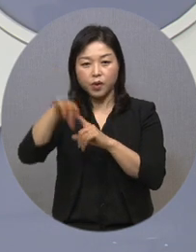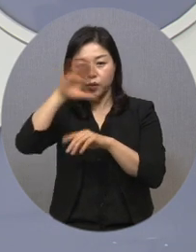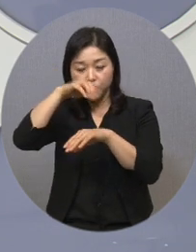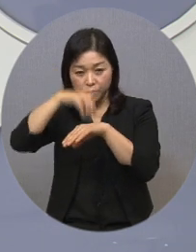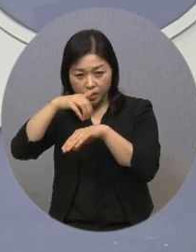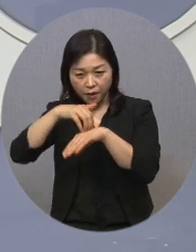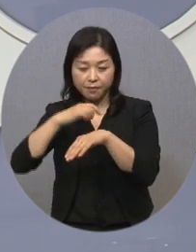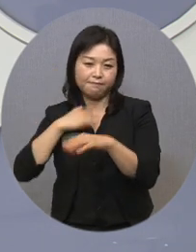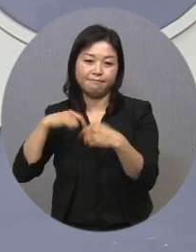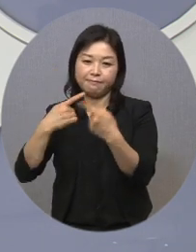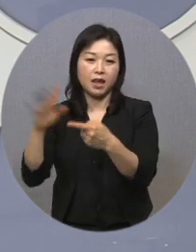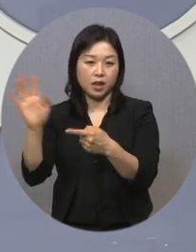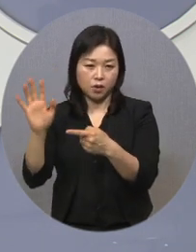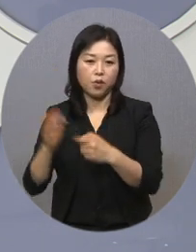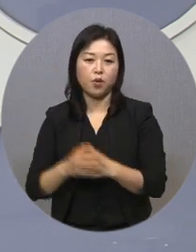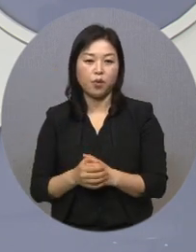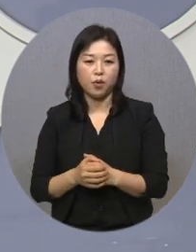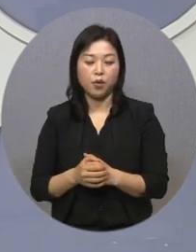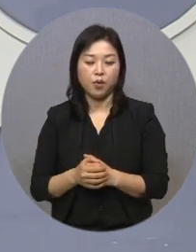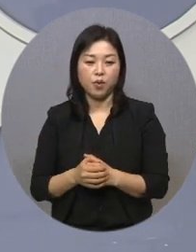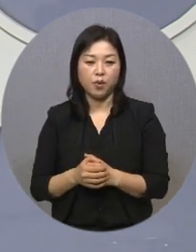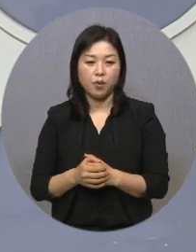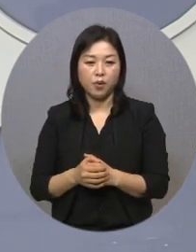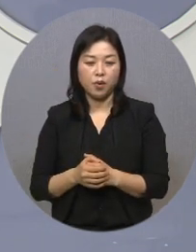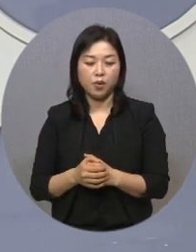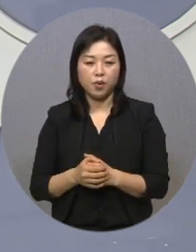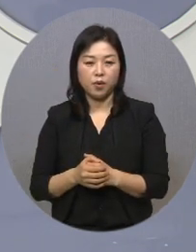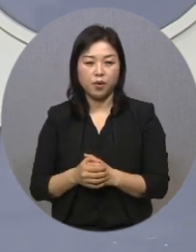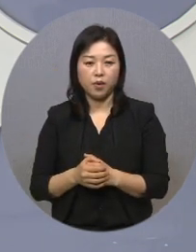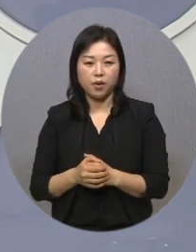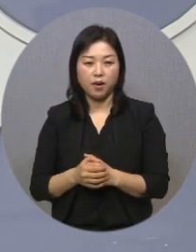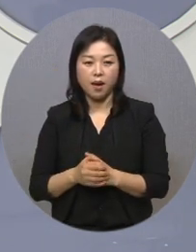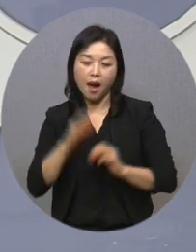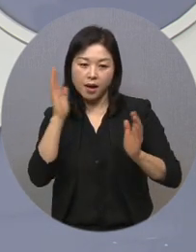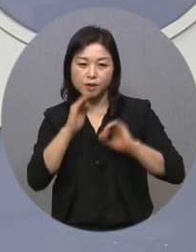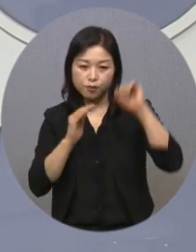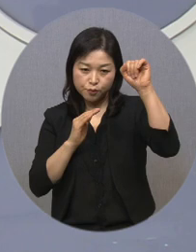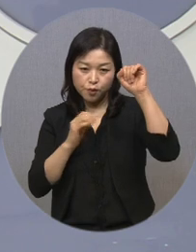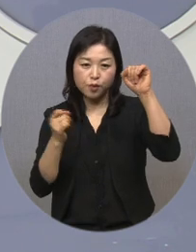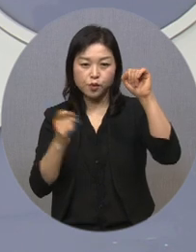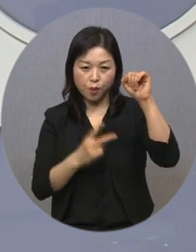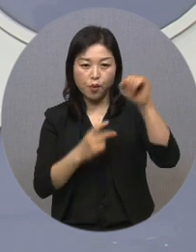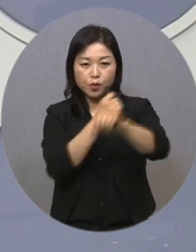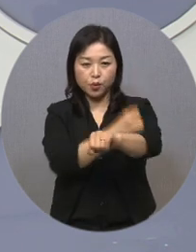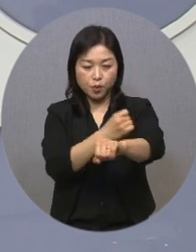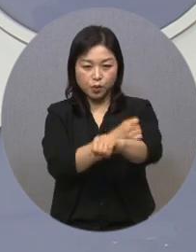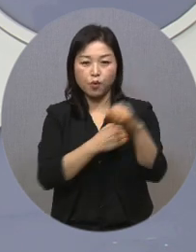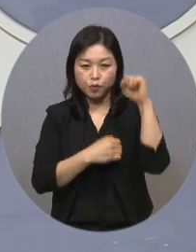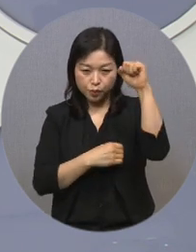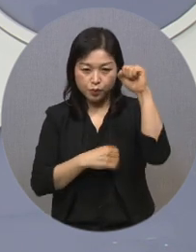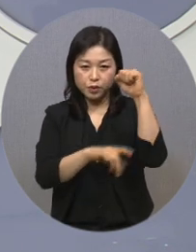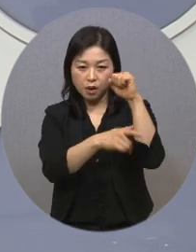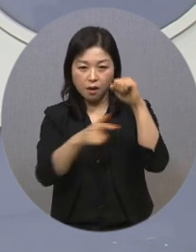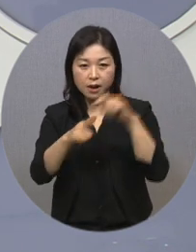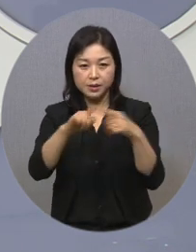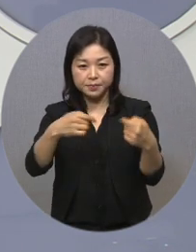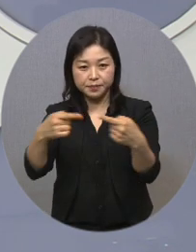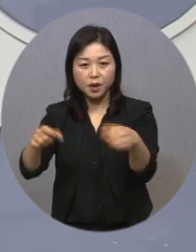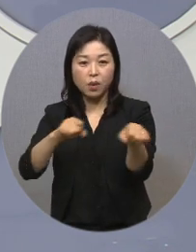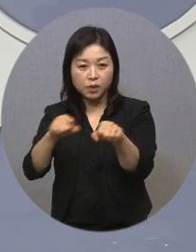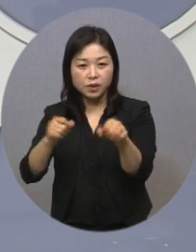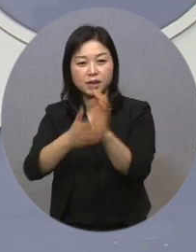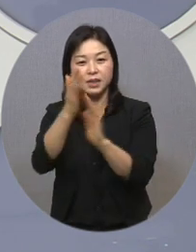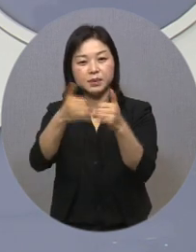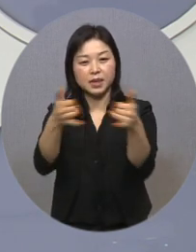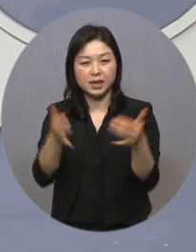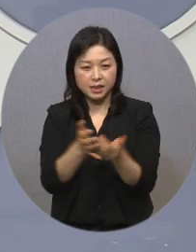과정을 거치지 못했고 곧바로 학생운동과 현장 노동운동, 그러면서 시민단체